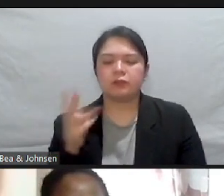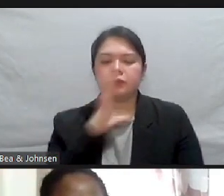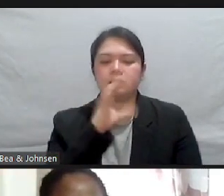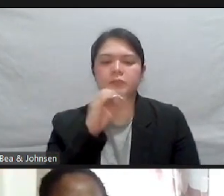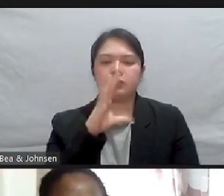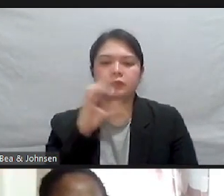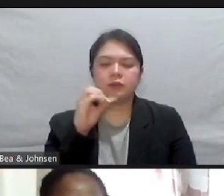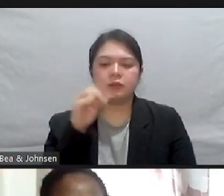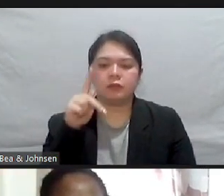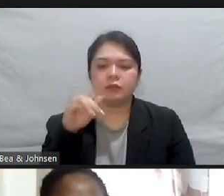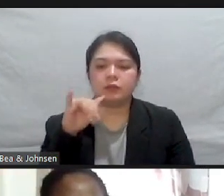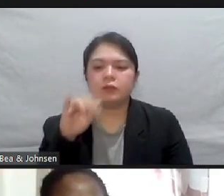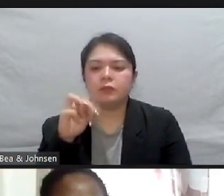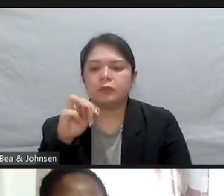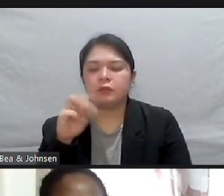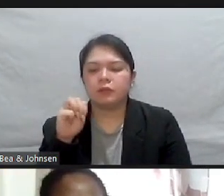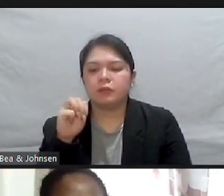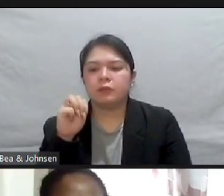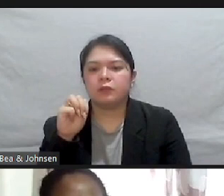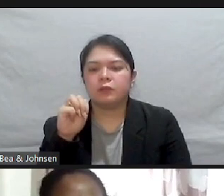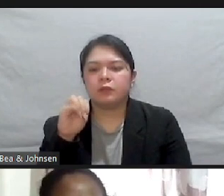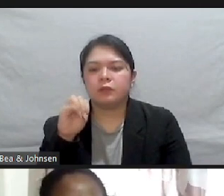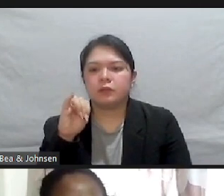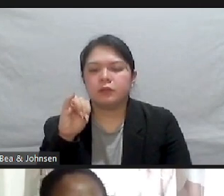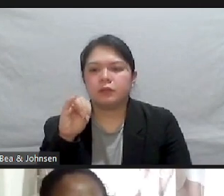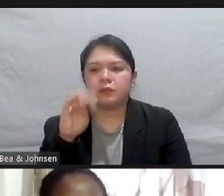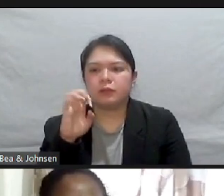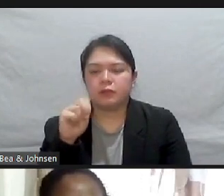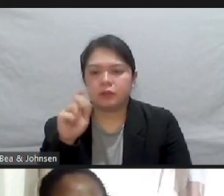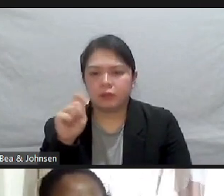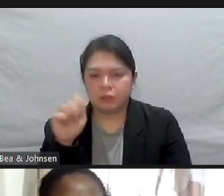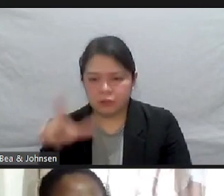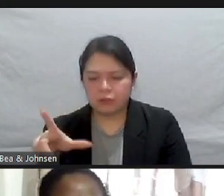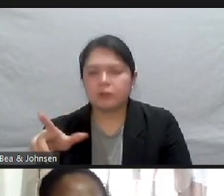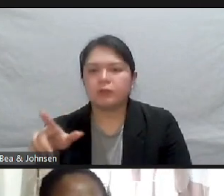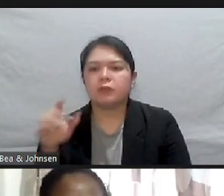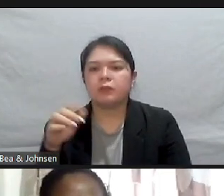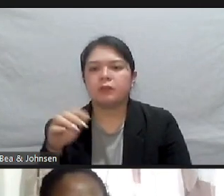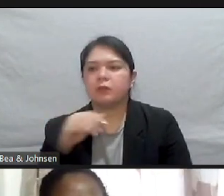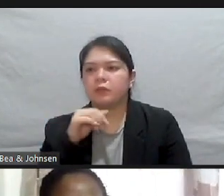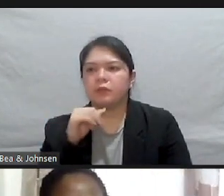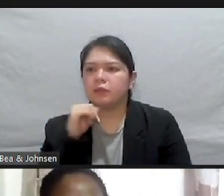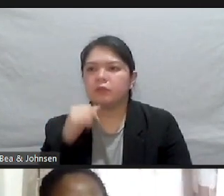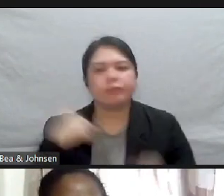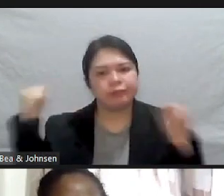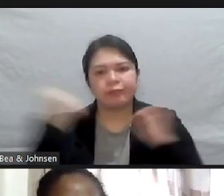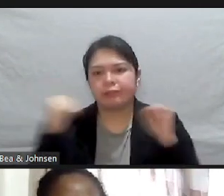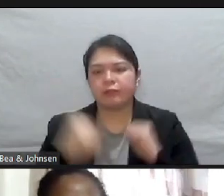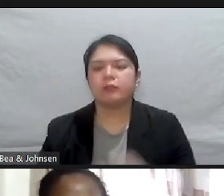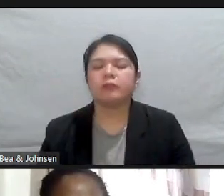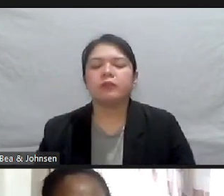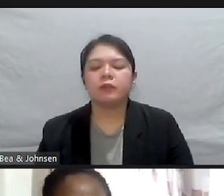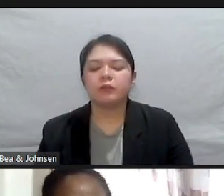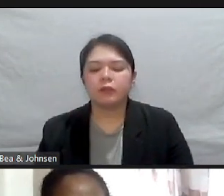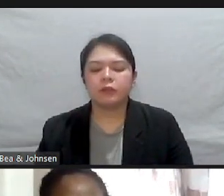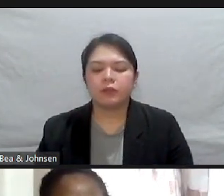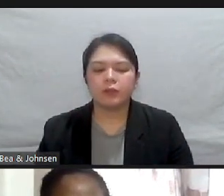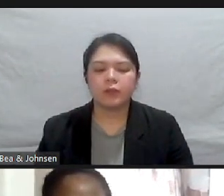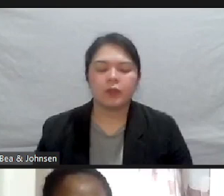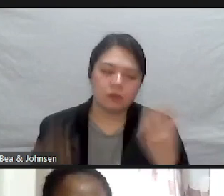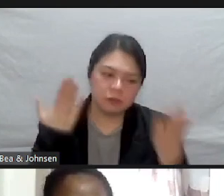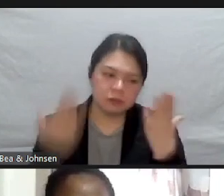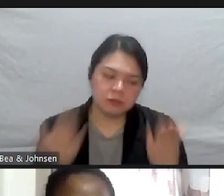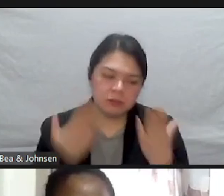Pimentel talagang ano rin ano nandun siya para ipahayag niya na hindi siya umaayon so siguro if we